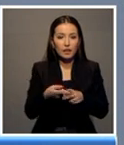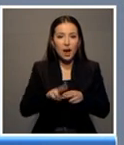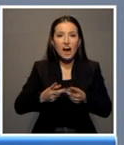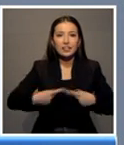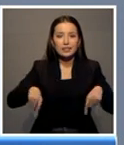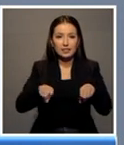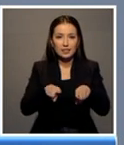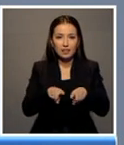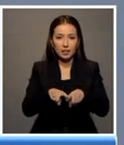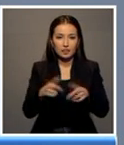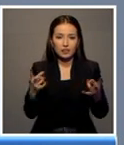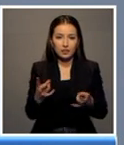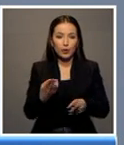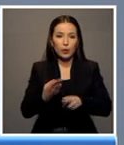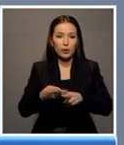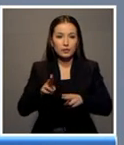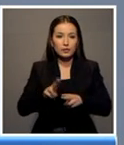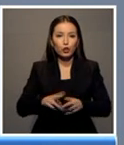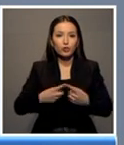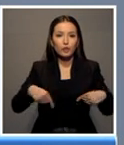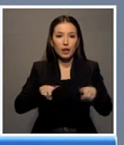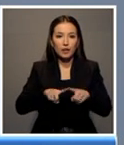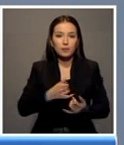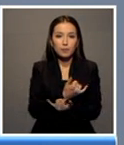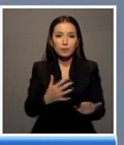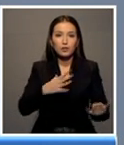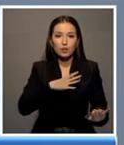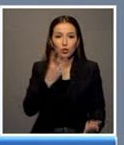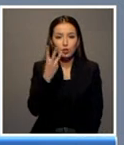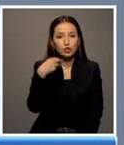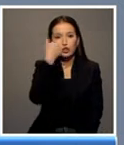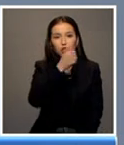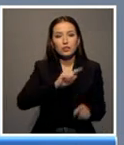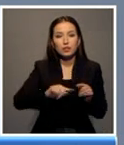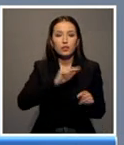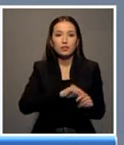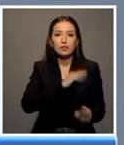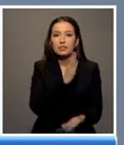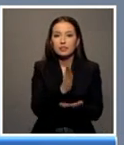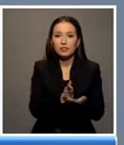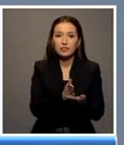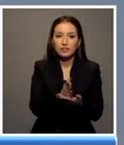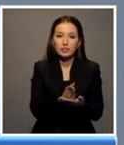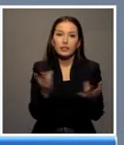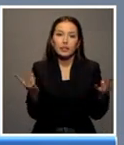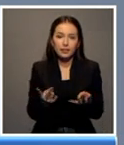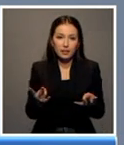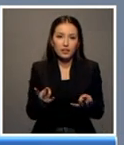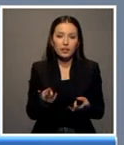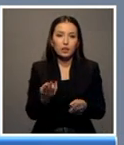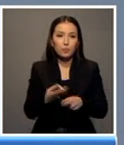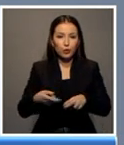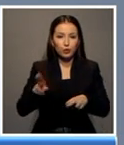организациялар арқылы, ұйымдар арқылы береді. Ол ұйымдарды беру үшін 3 жыл кемінде жұмыс өтілі болу керек, стажы болу керек жұмыс істеген. Ал